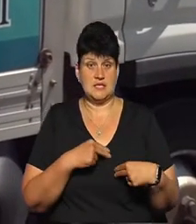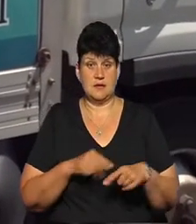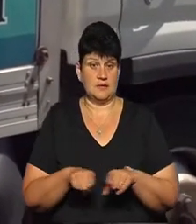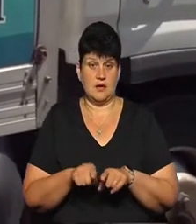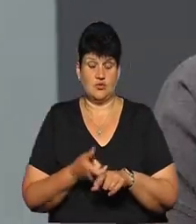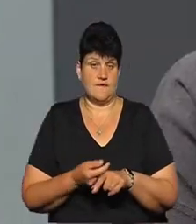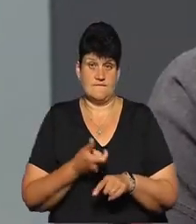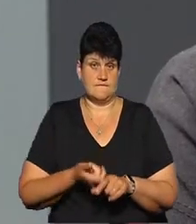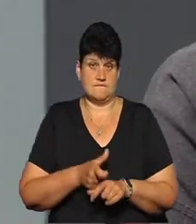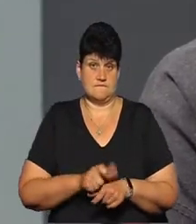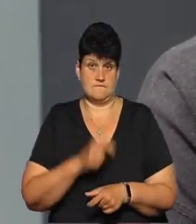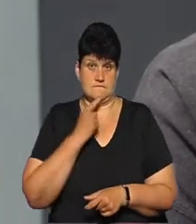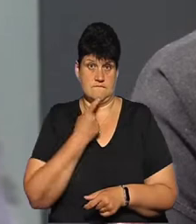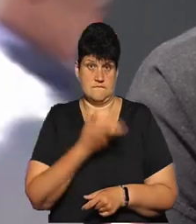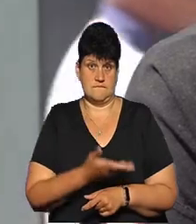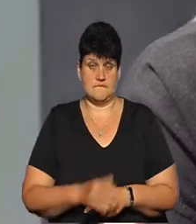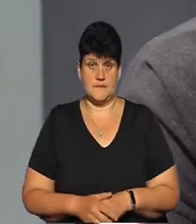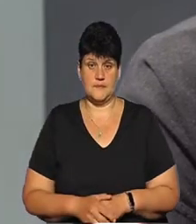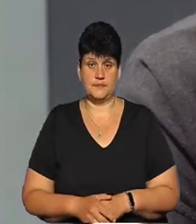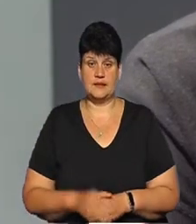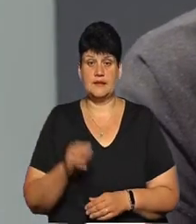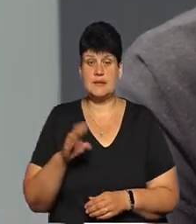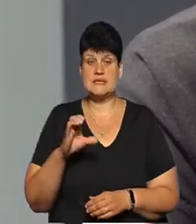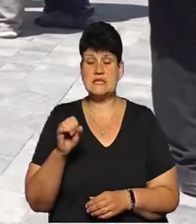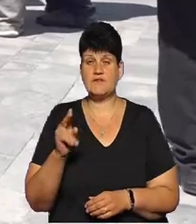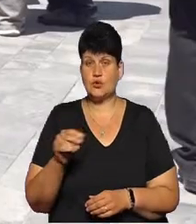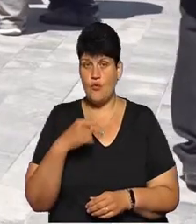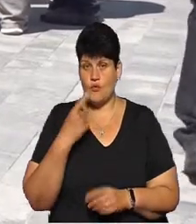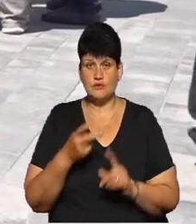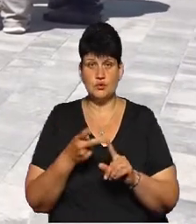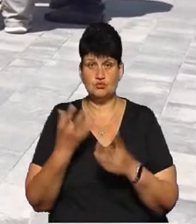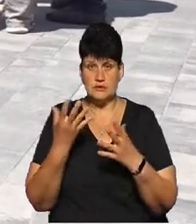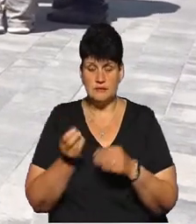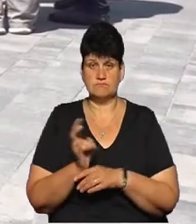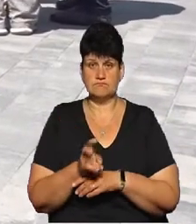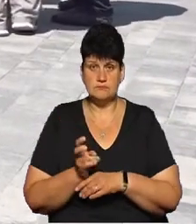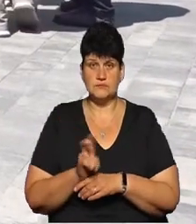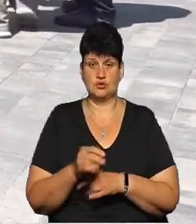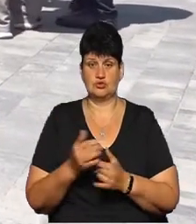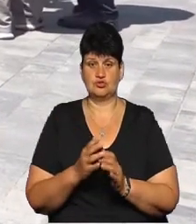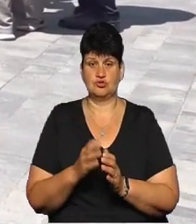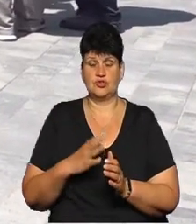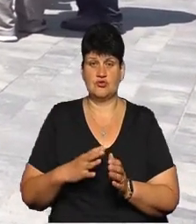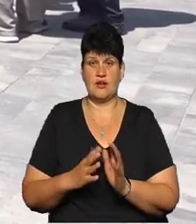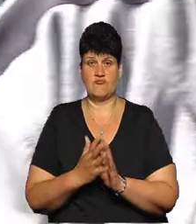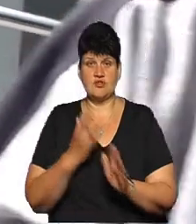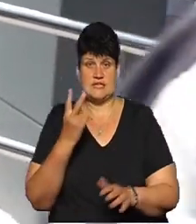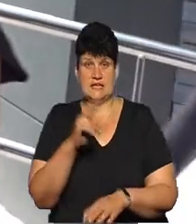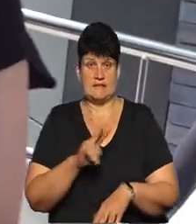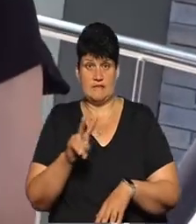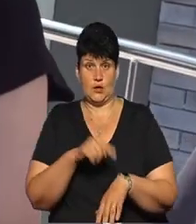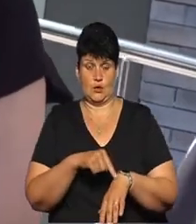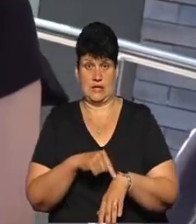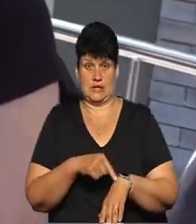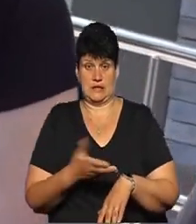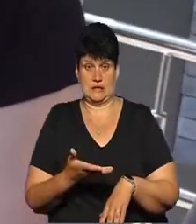куча народу. Тамара Савченко каже, приходить другий день поспіль. Сьогодні чекає у черзі 2 години. Забрали вклад,